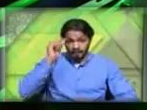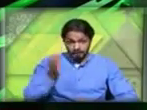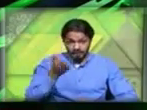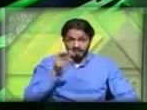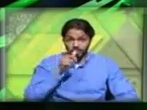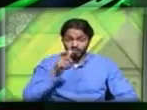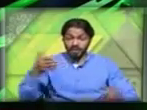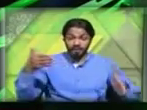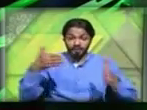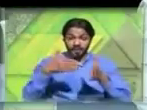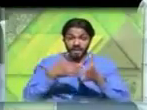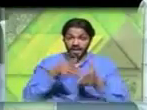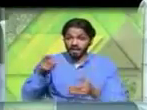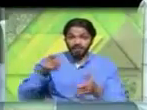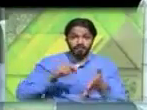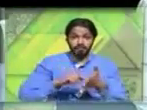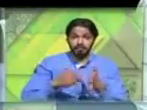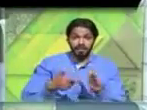الله ورسوله،